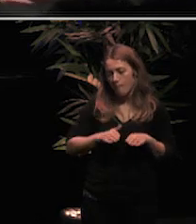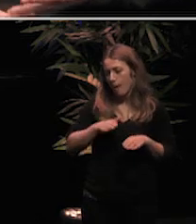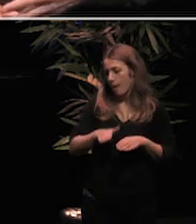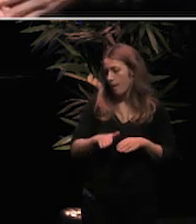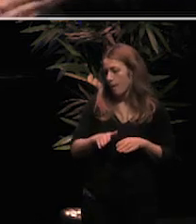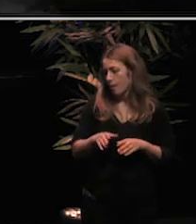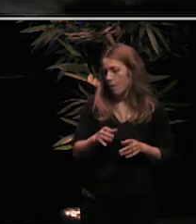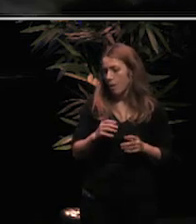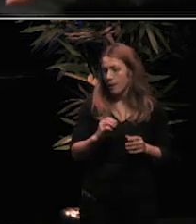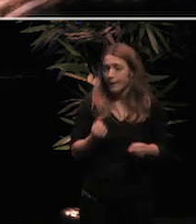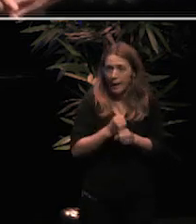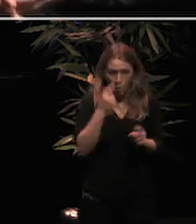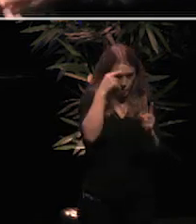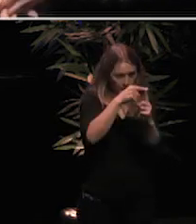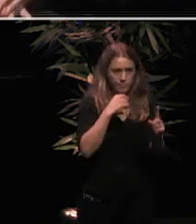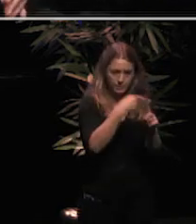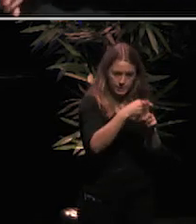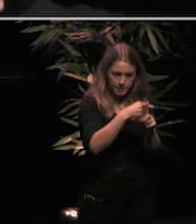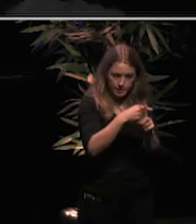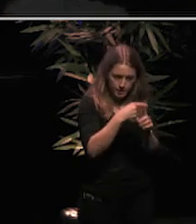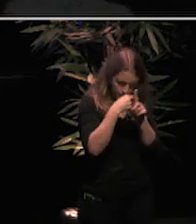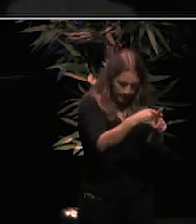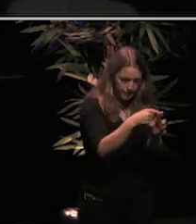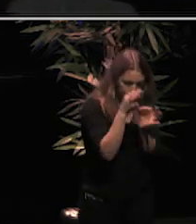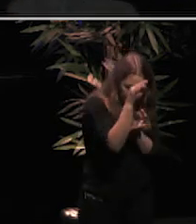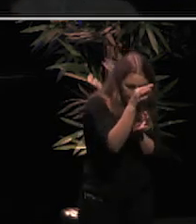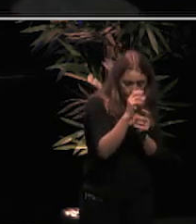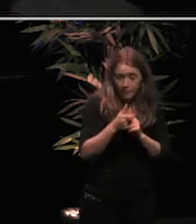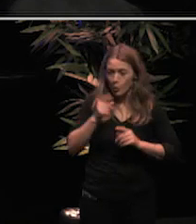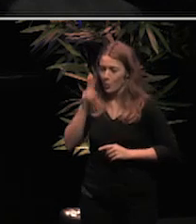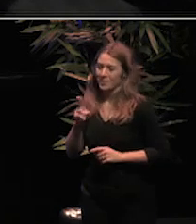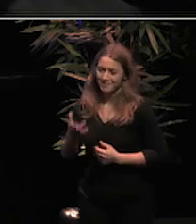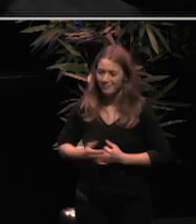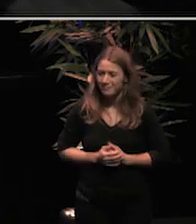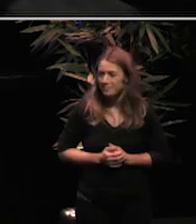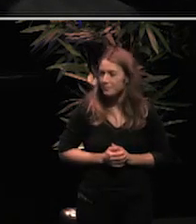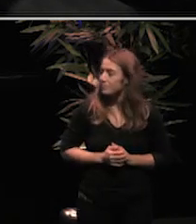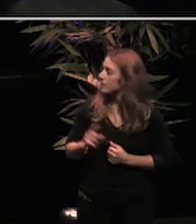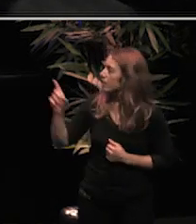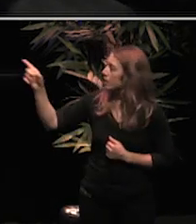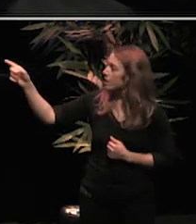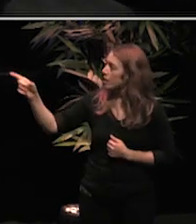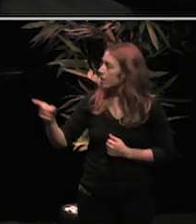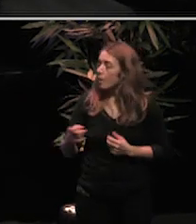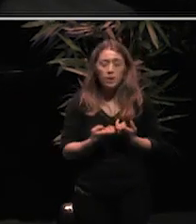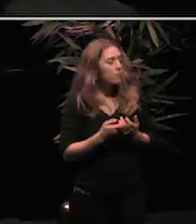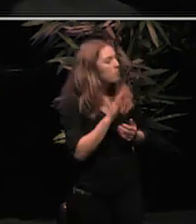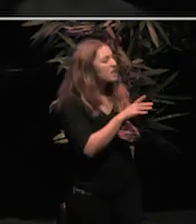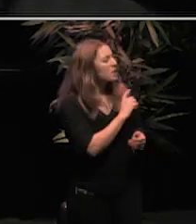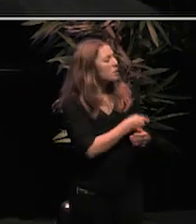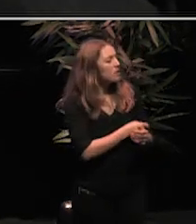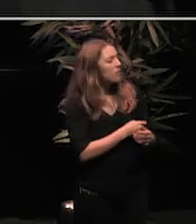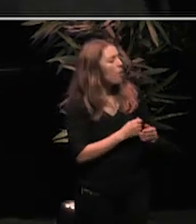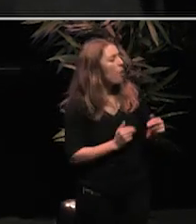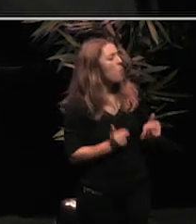de cet objectif avant de partir faire une course. Alors, on pourrait penser de manière un peu caricaturale que quand on est sportif de haut niveau, l'objectif,